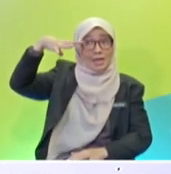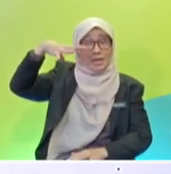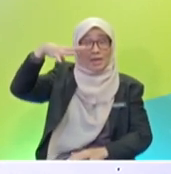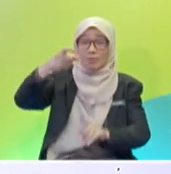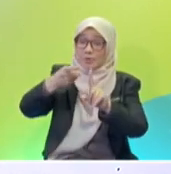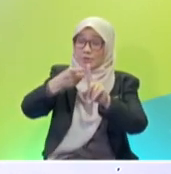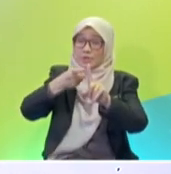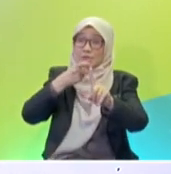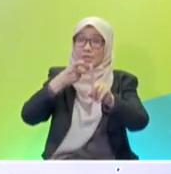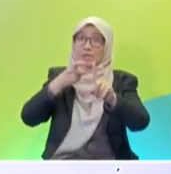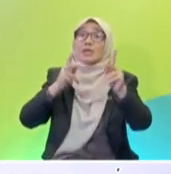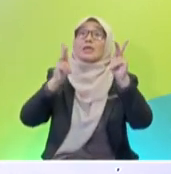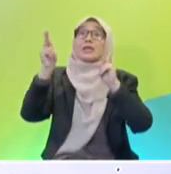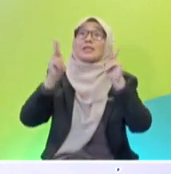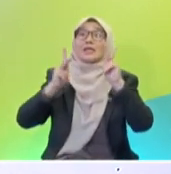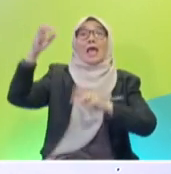kereta.